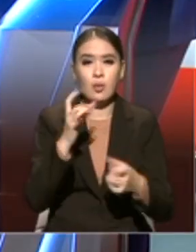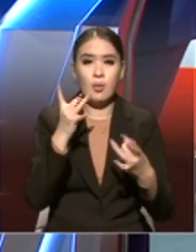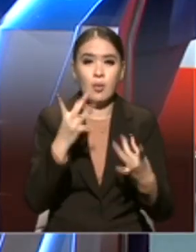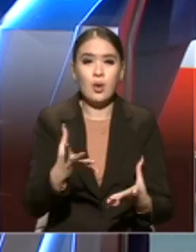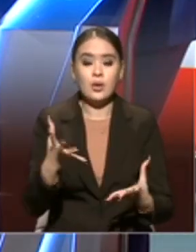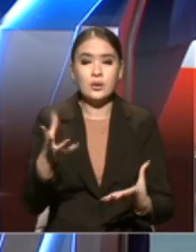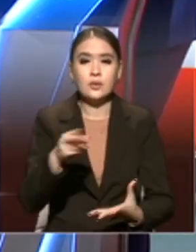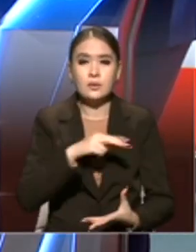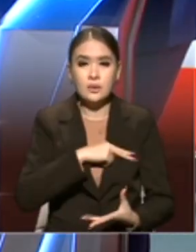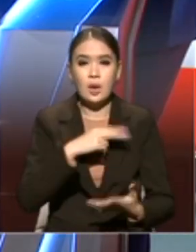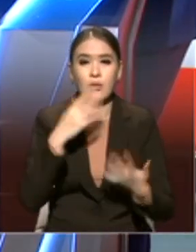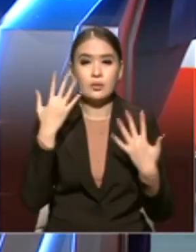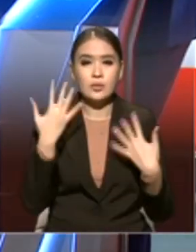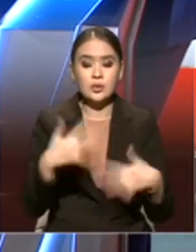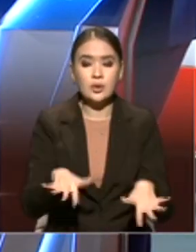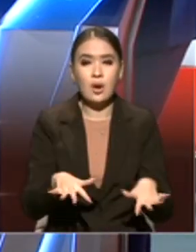жалпы